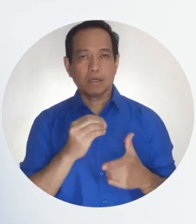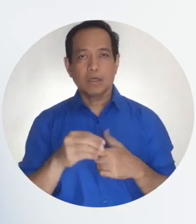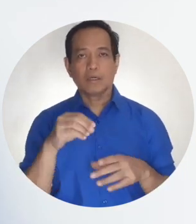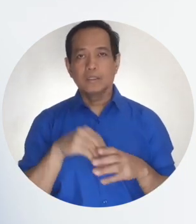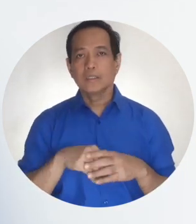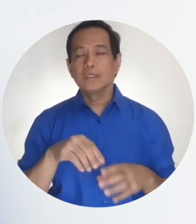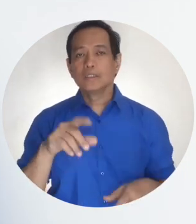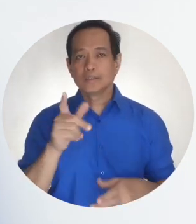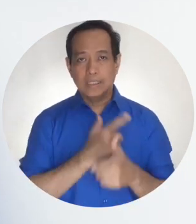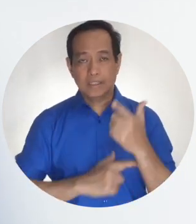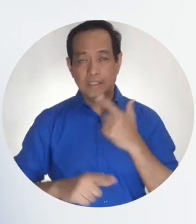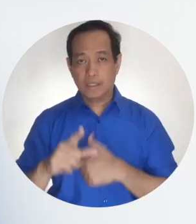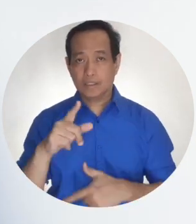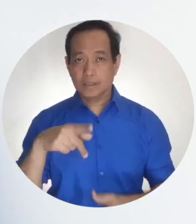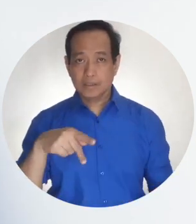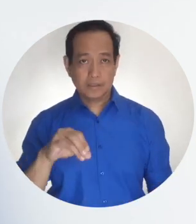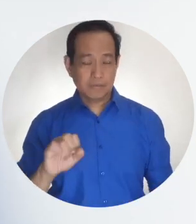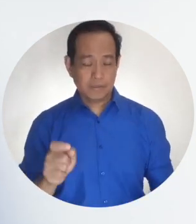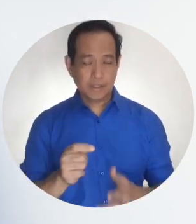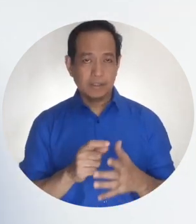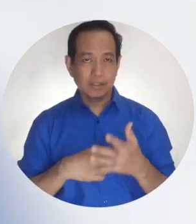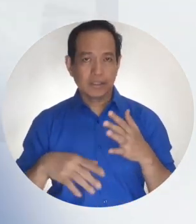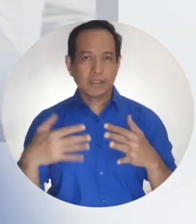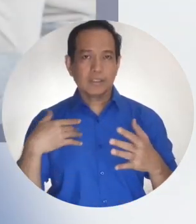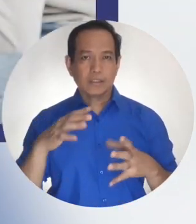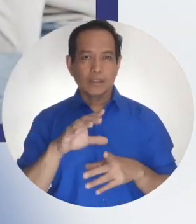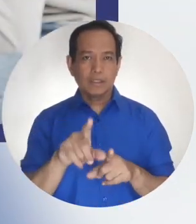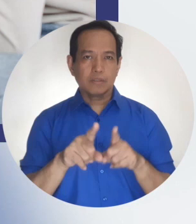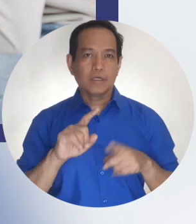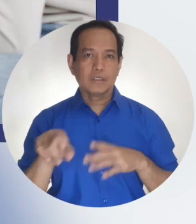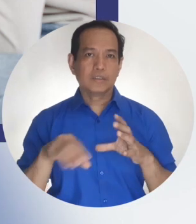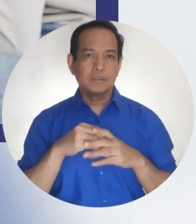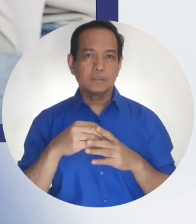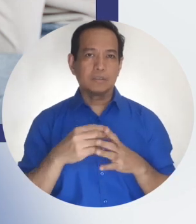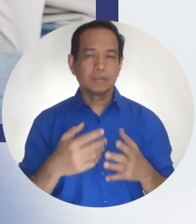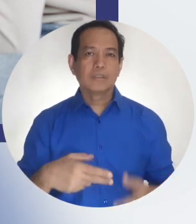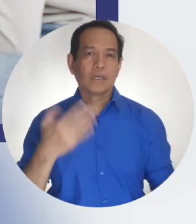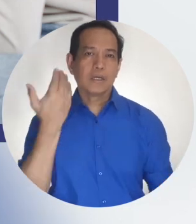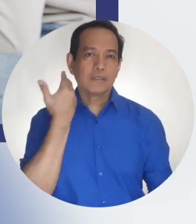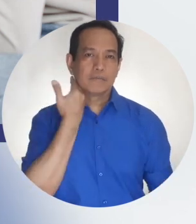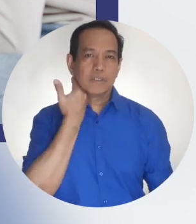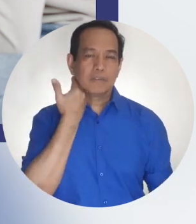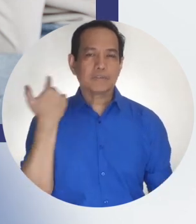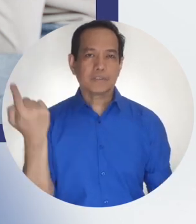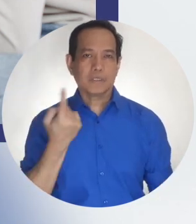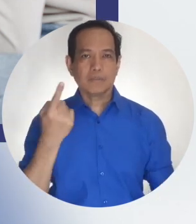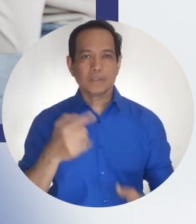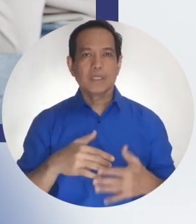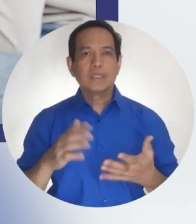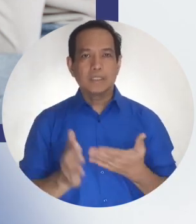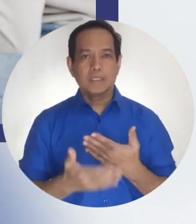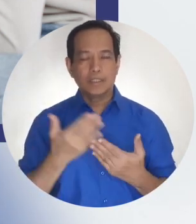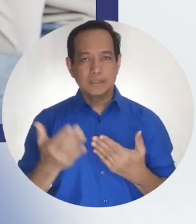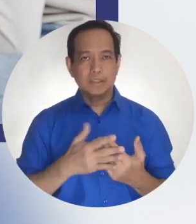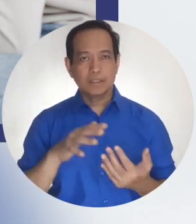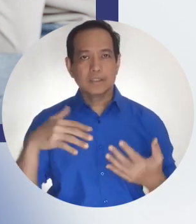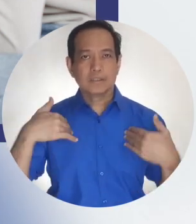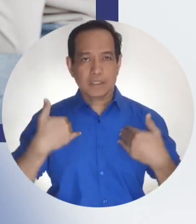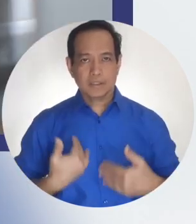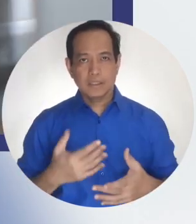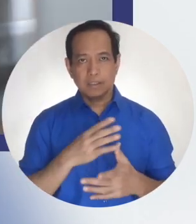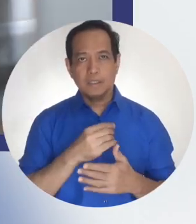leeg, sa kilikili, or sa singit. Nagkakaroon sila ng madalas na lagnat,